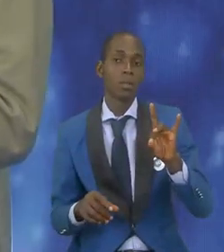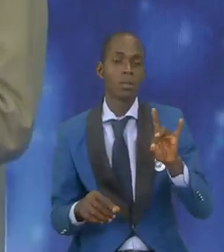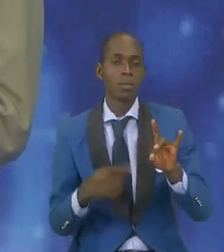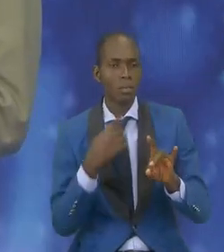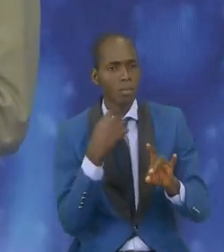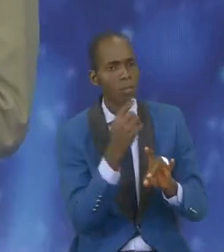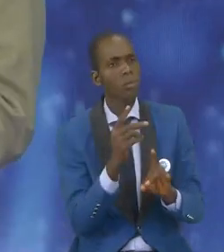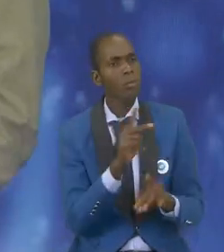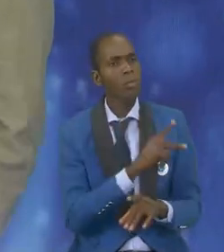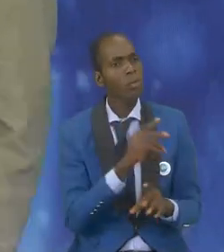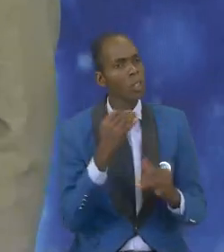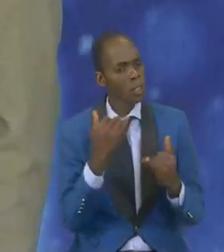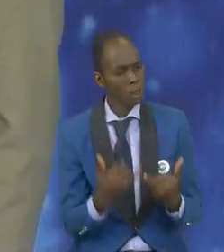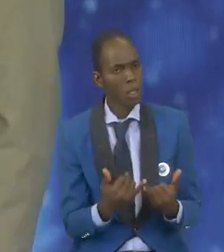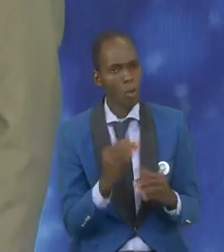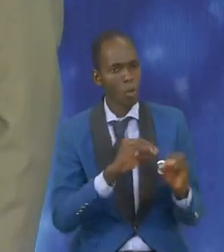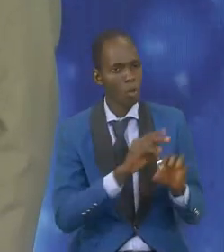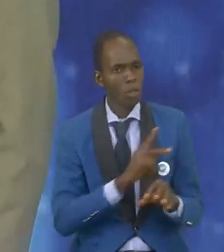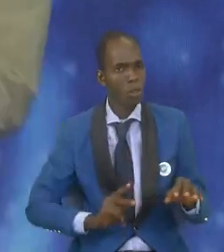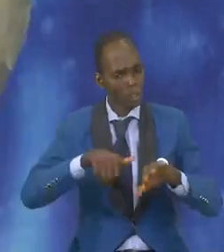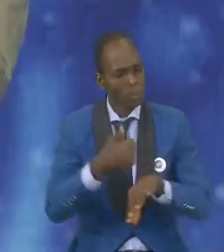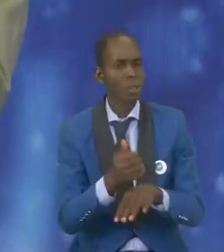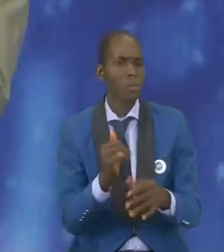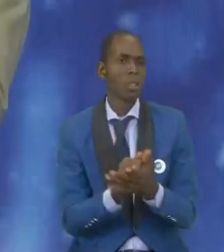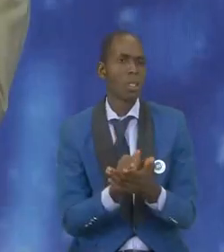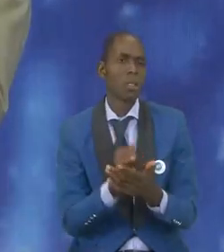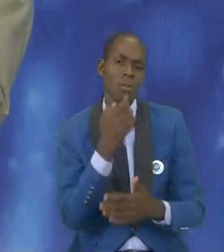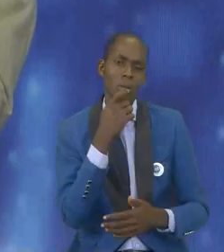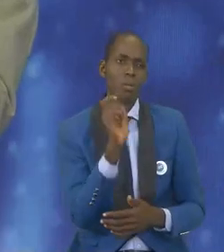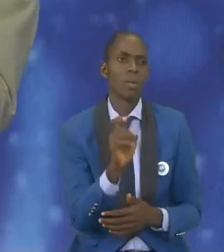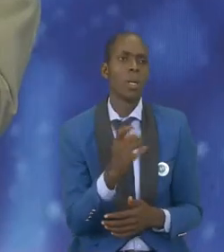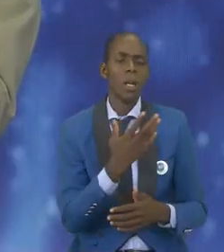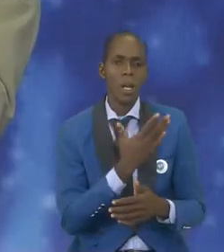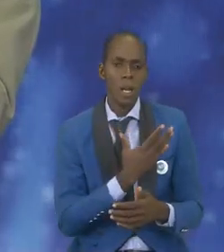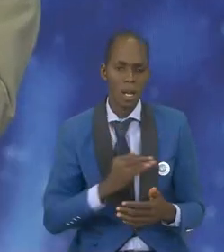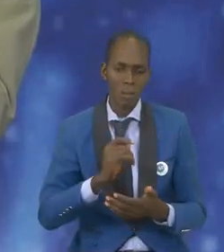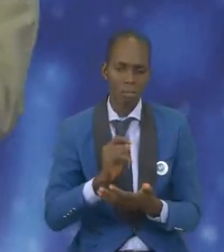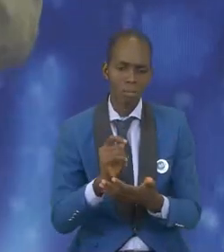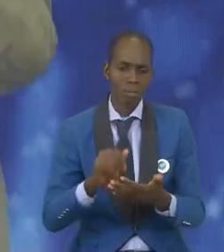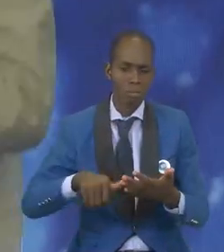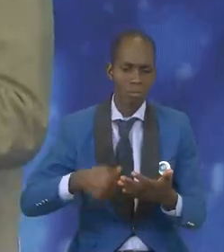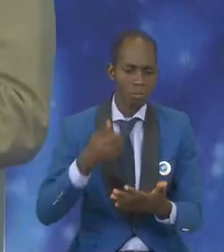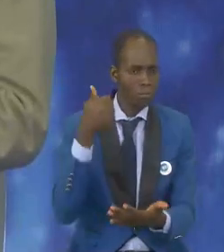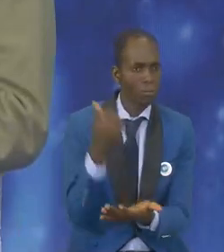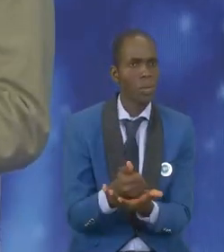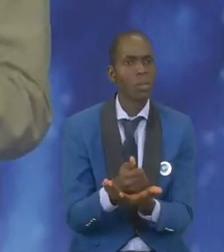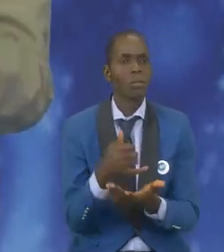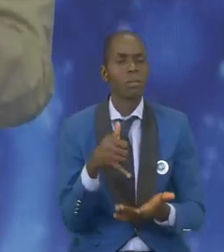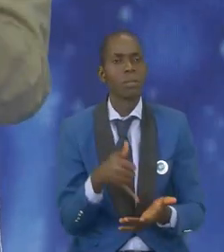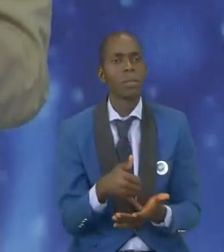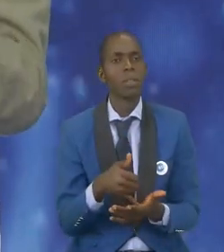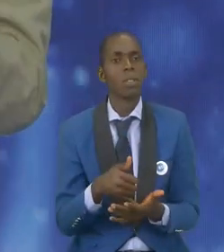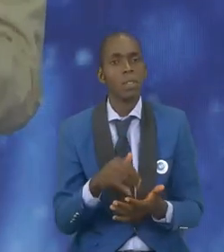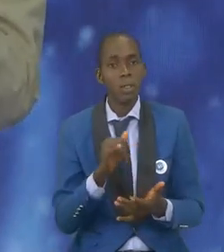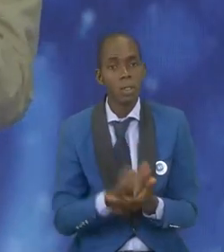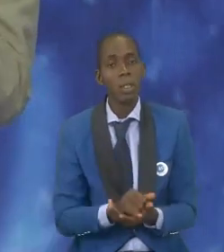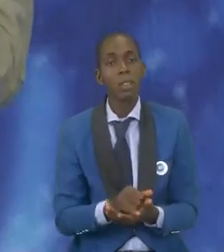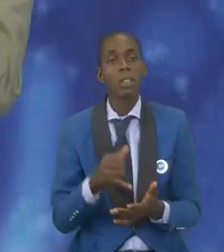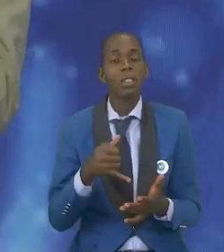dans le verset 8 maintenant au roi confirme la défense et écrit le